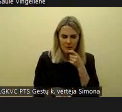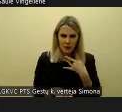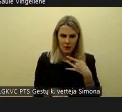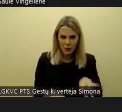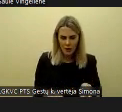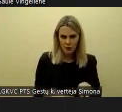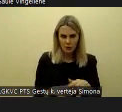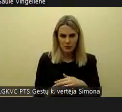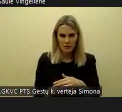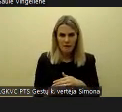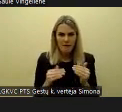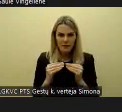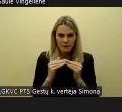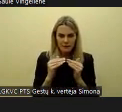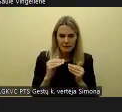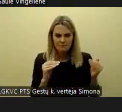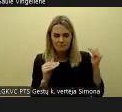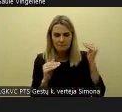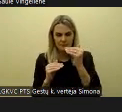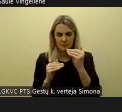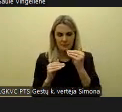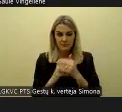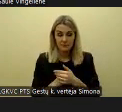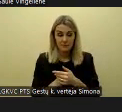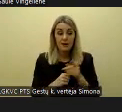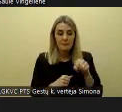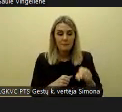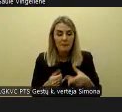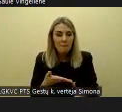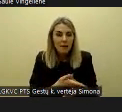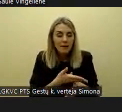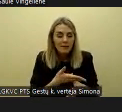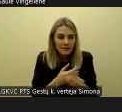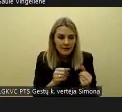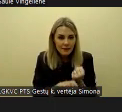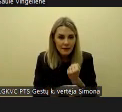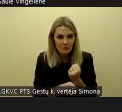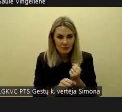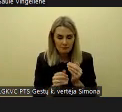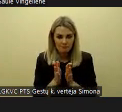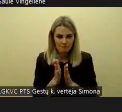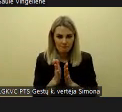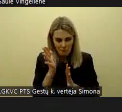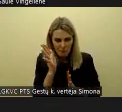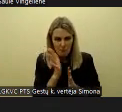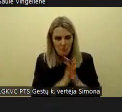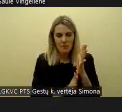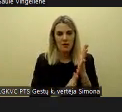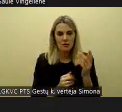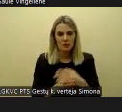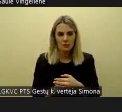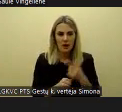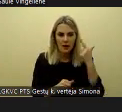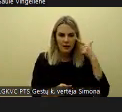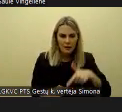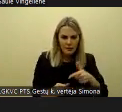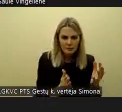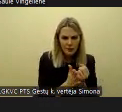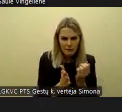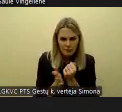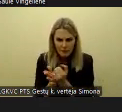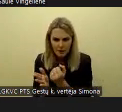Ir taip darydami, mes padėsime jiems pasiekti geresnę pažangą, pasiekti geresnių įgūdžių, praturtinti žinias,